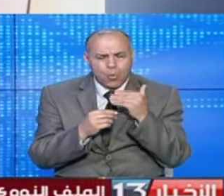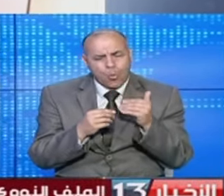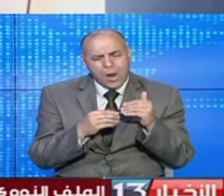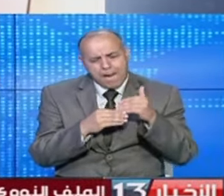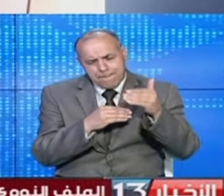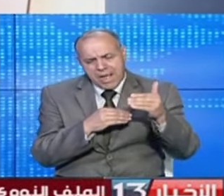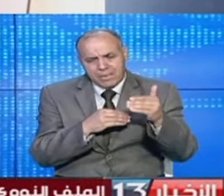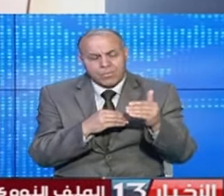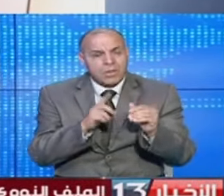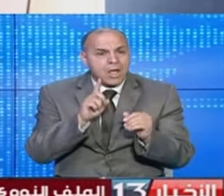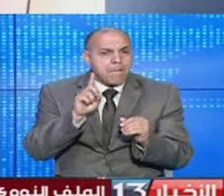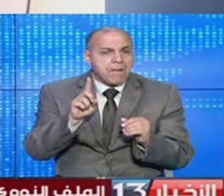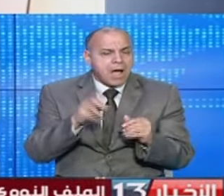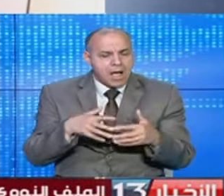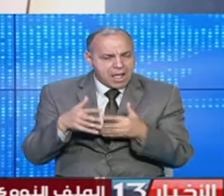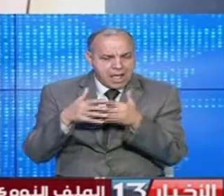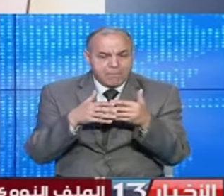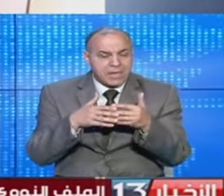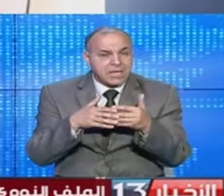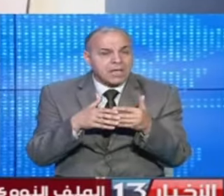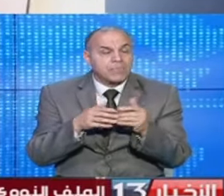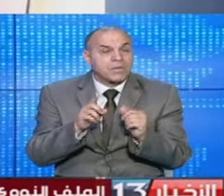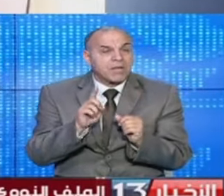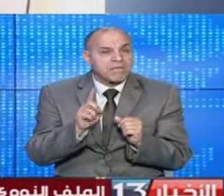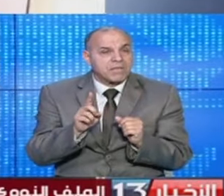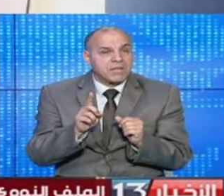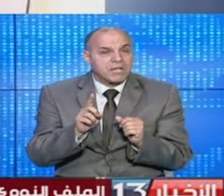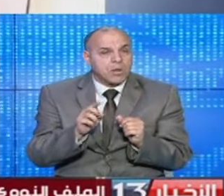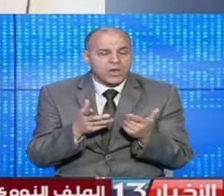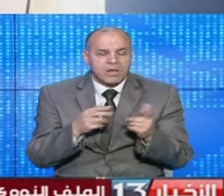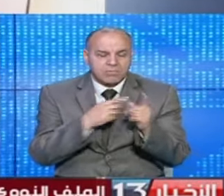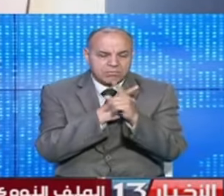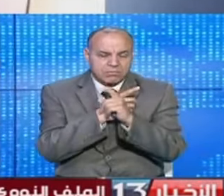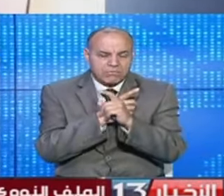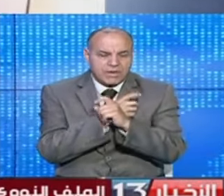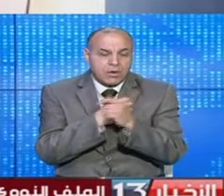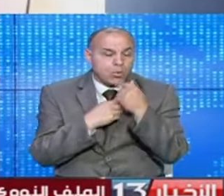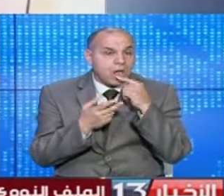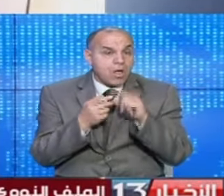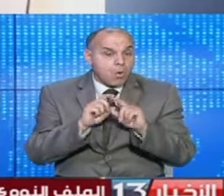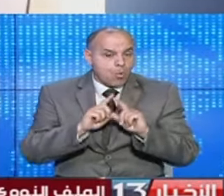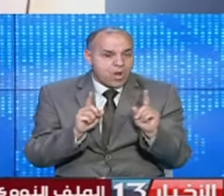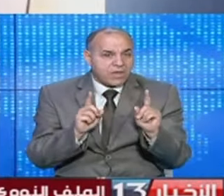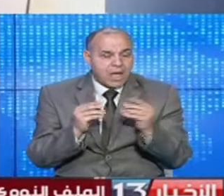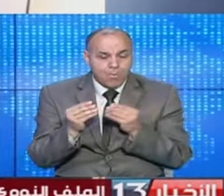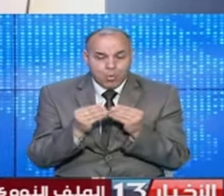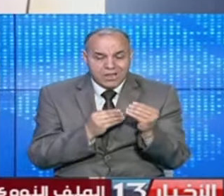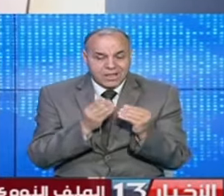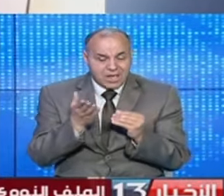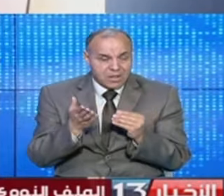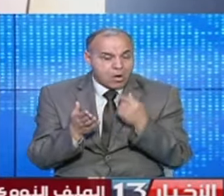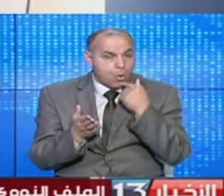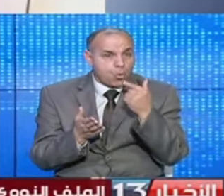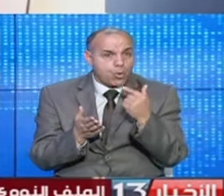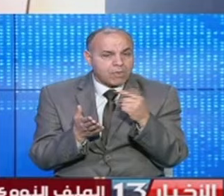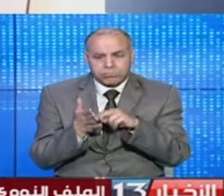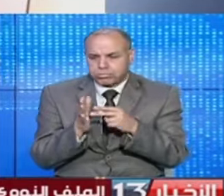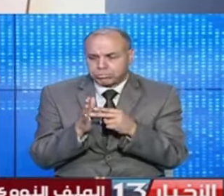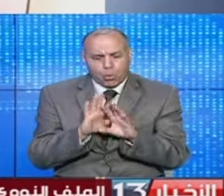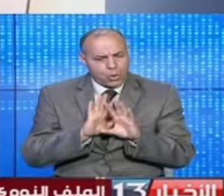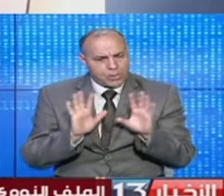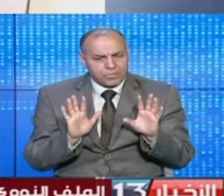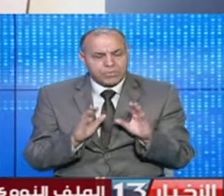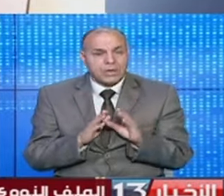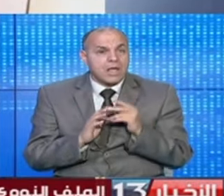غير مباشرة مع الولايات المتحدة الأمريكية في فيينا، موضحا أن هذه المحادثات ستكون فنية